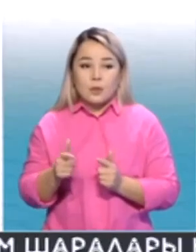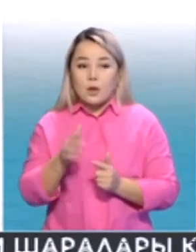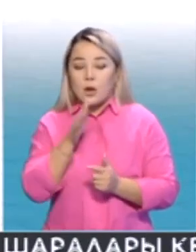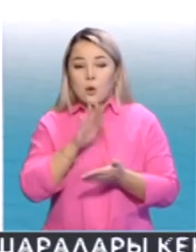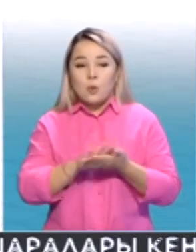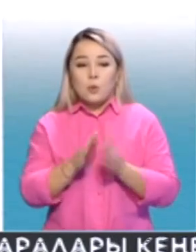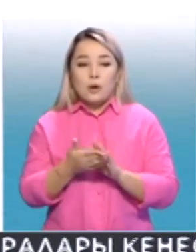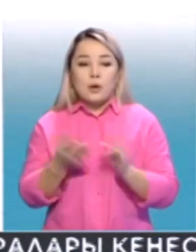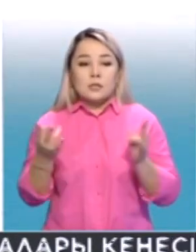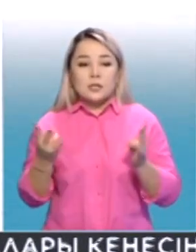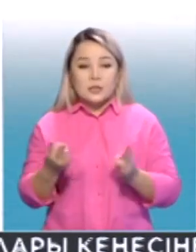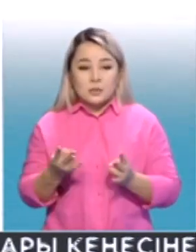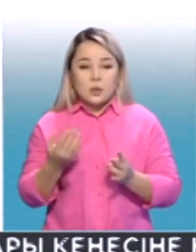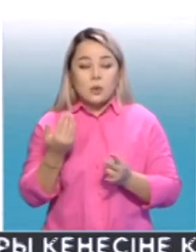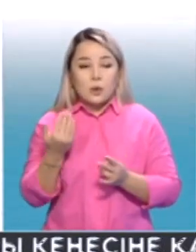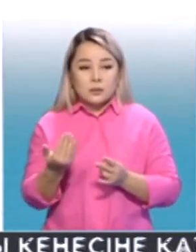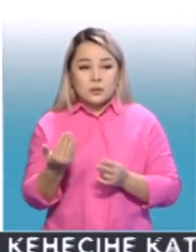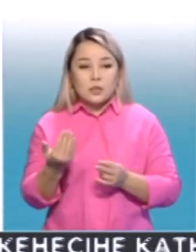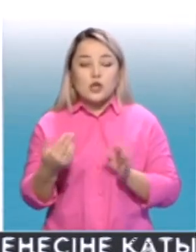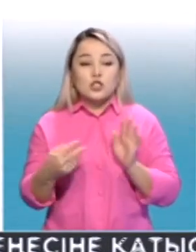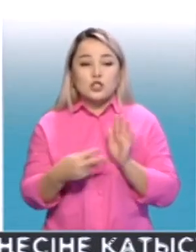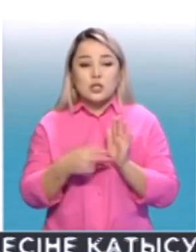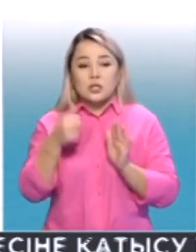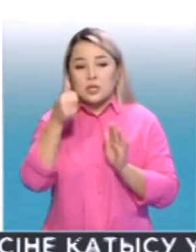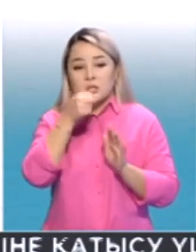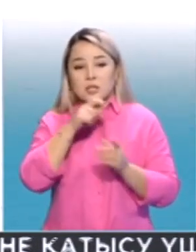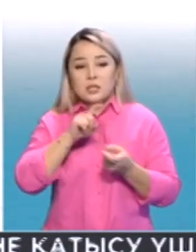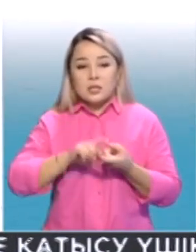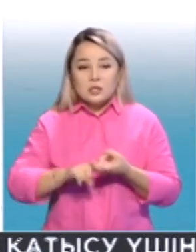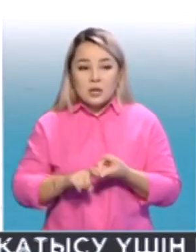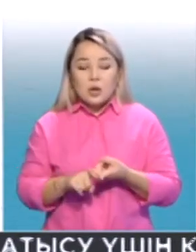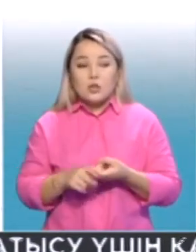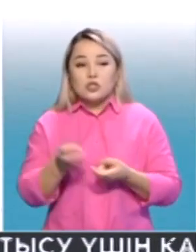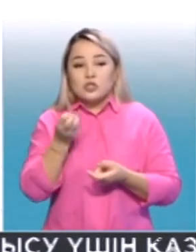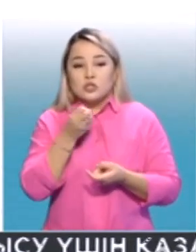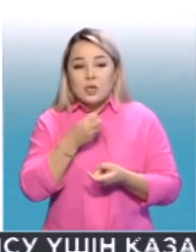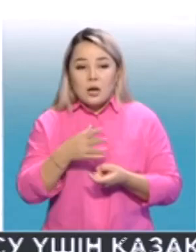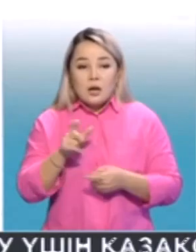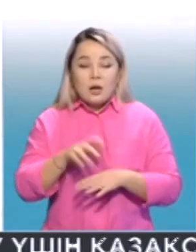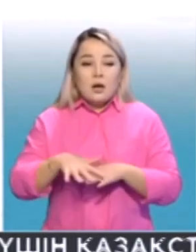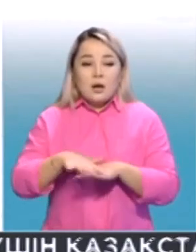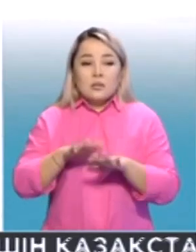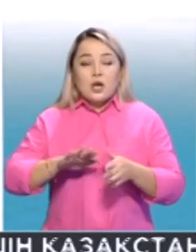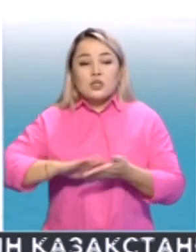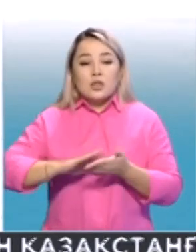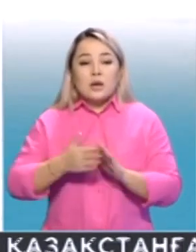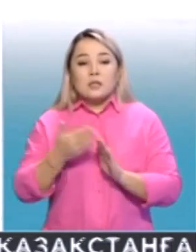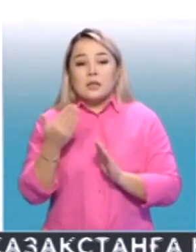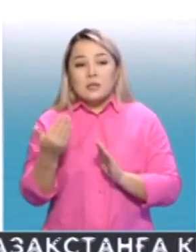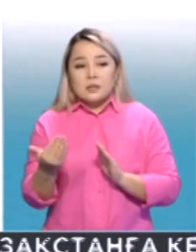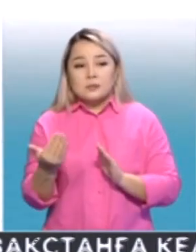уақыт керек оған. 7 жыл деген жақсы халықтың жағдайына